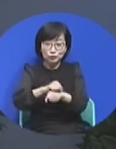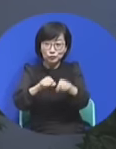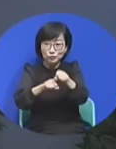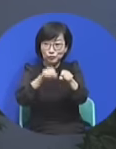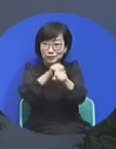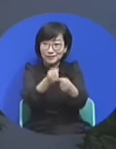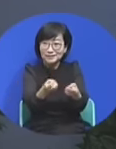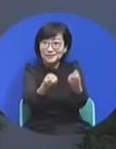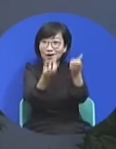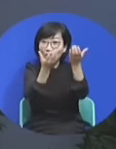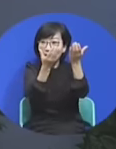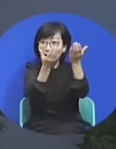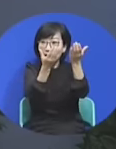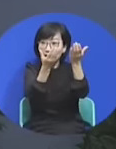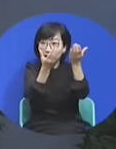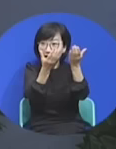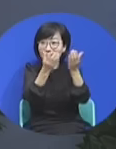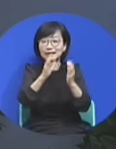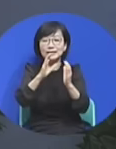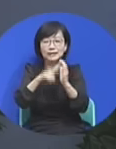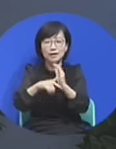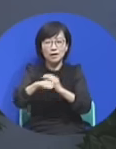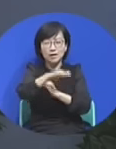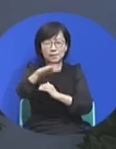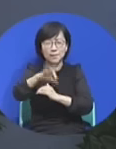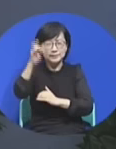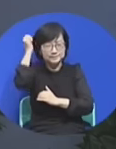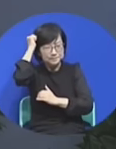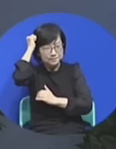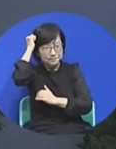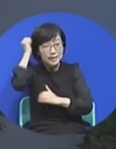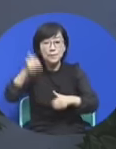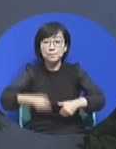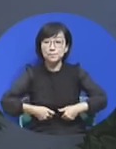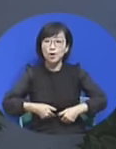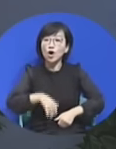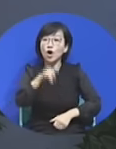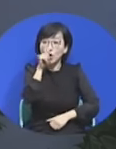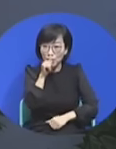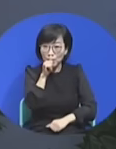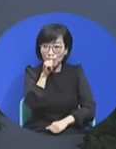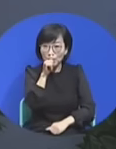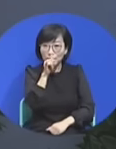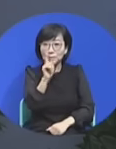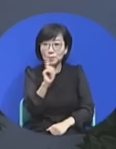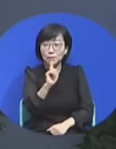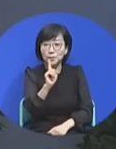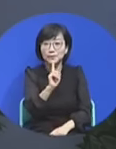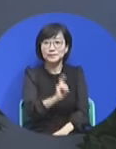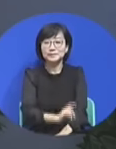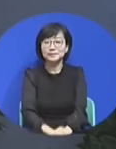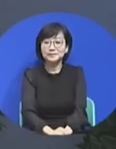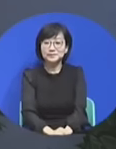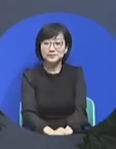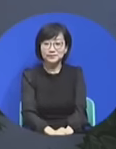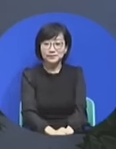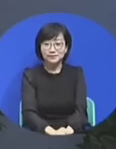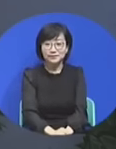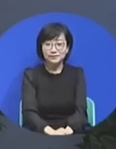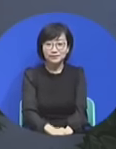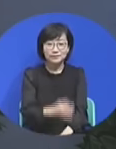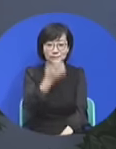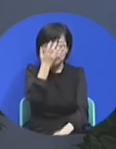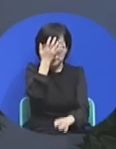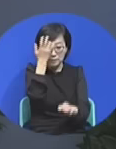배경에는 먼저 알아야 될 게 있습니다. And there is something for us to understand in order to understand the meaning of Thanksgiving or the ingathering, the background of heaven. 여러분